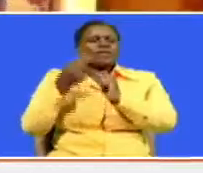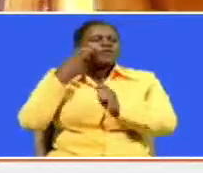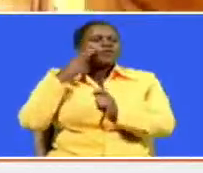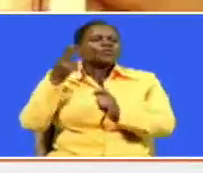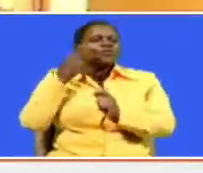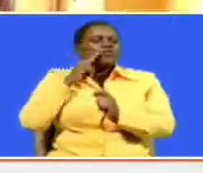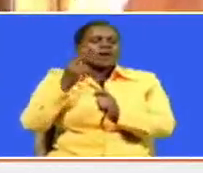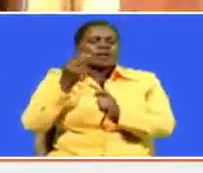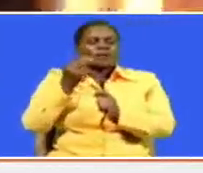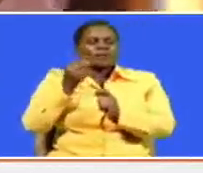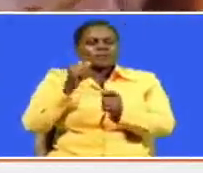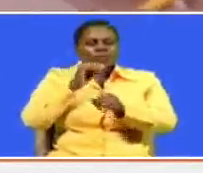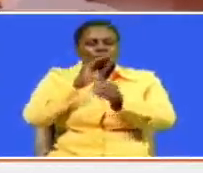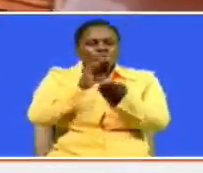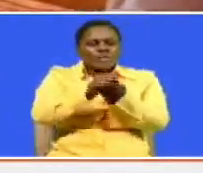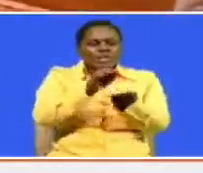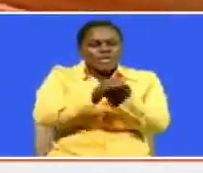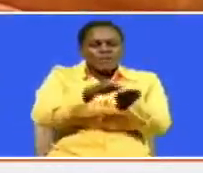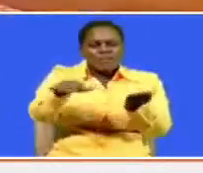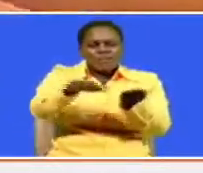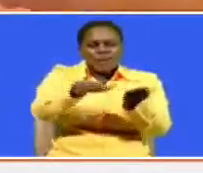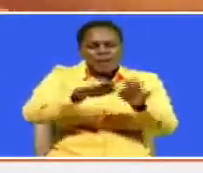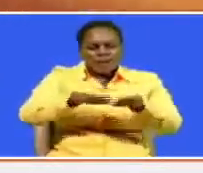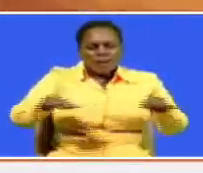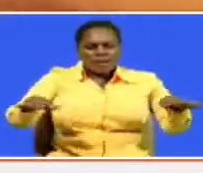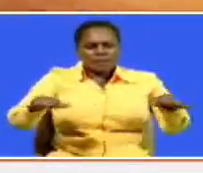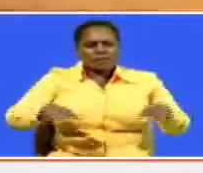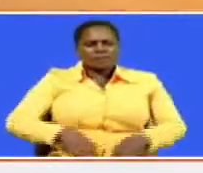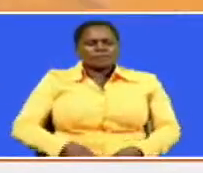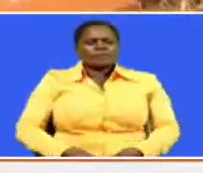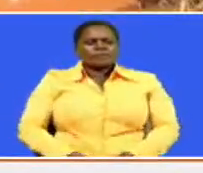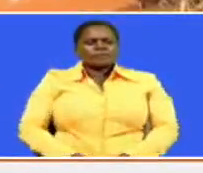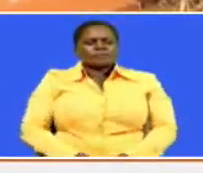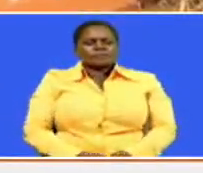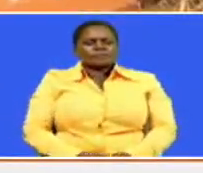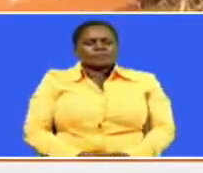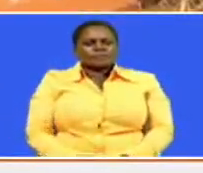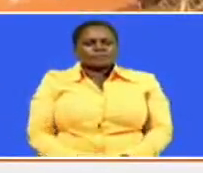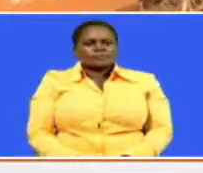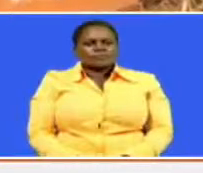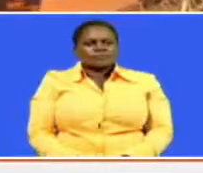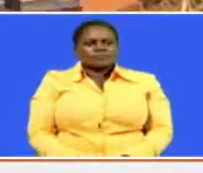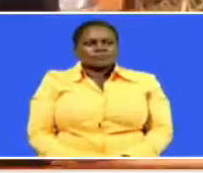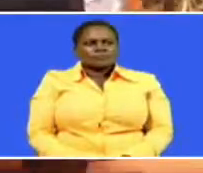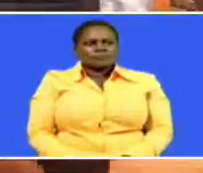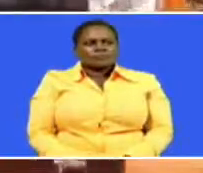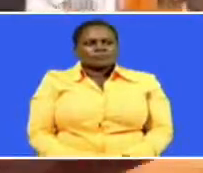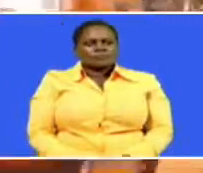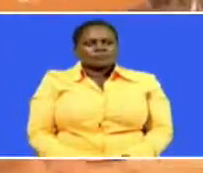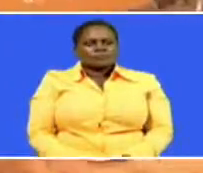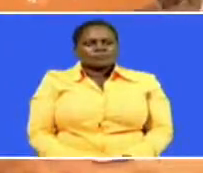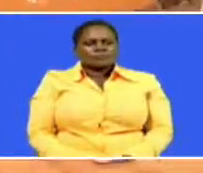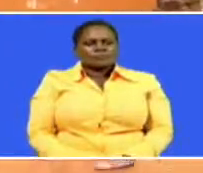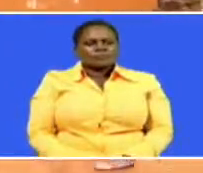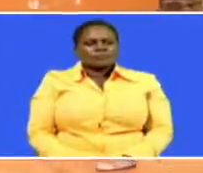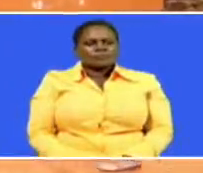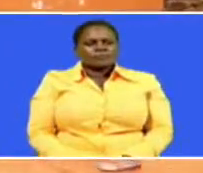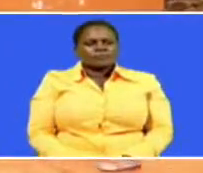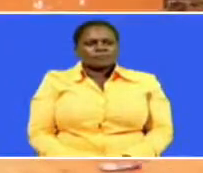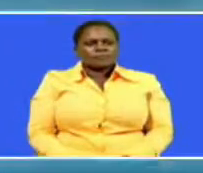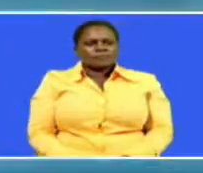syrup to keep them around the farms. Hezron Kimari, KTN News, Sagala, Taita Taveta.